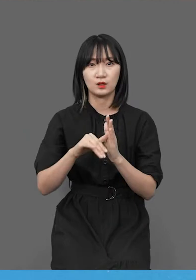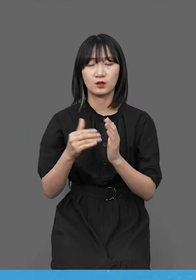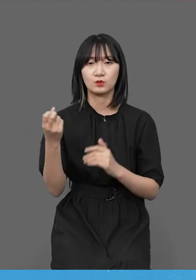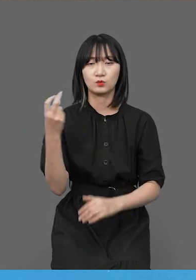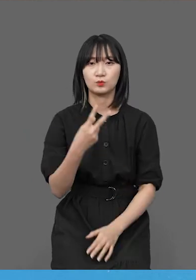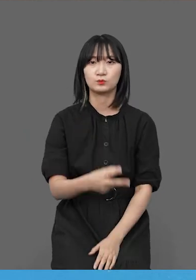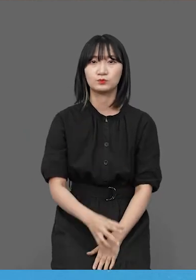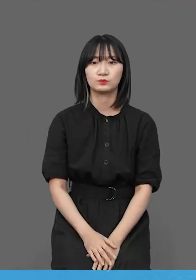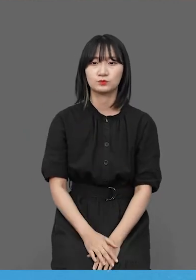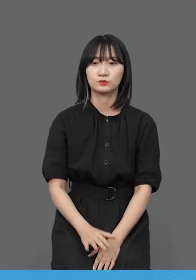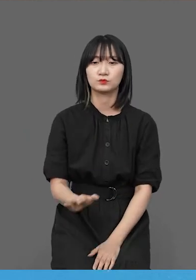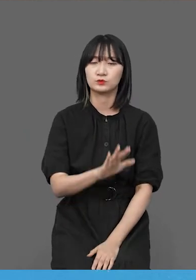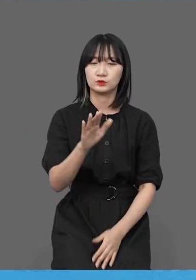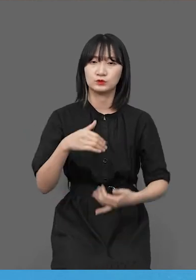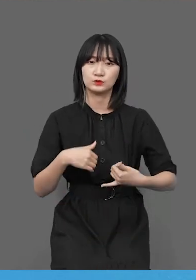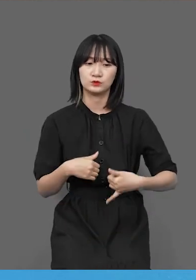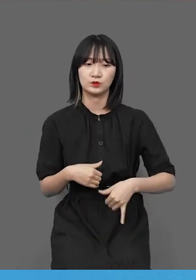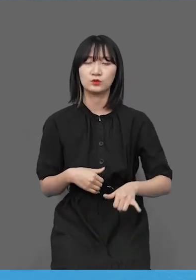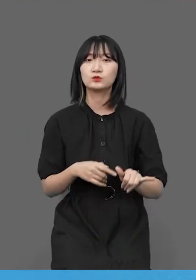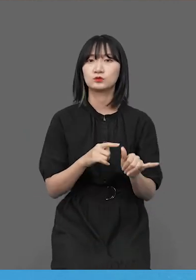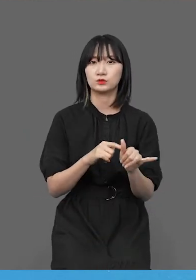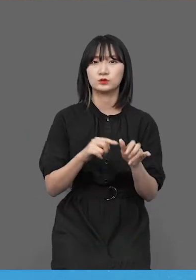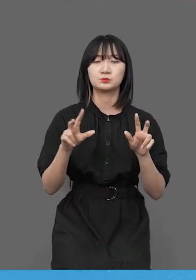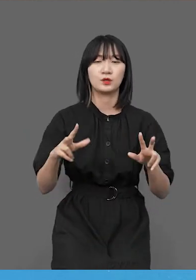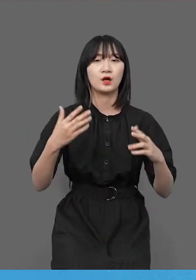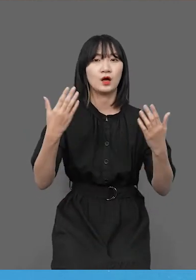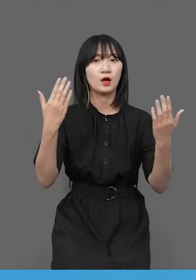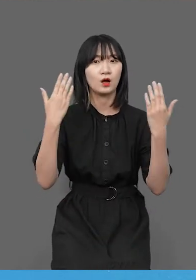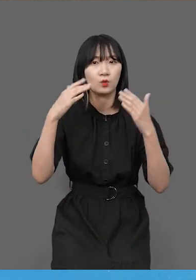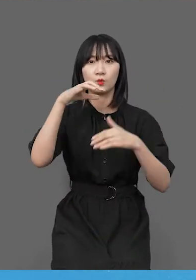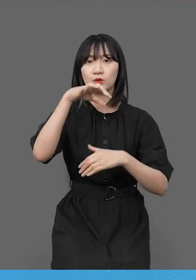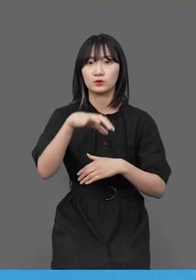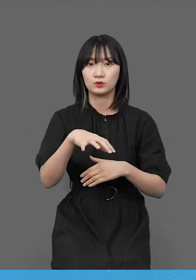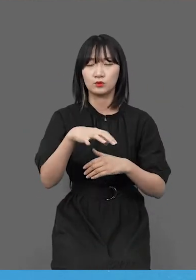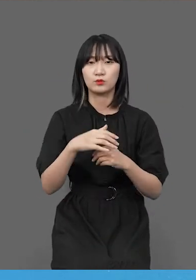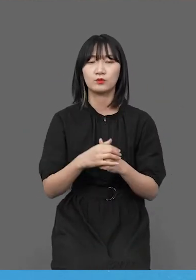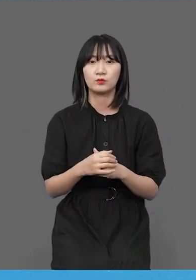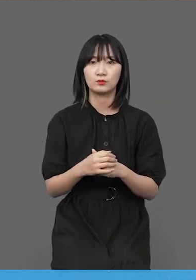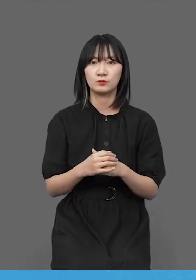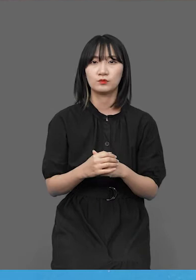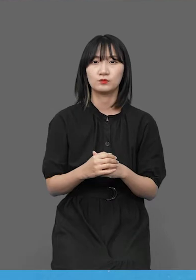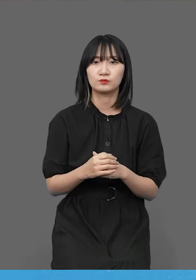또 우리 자녀들이 지금 학교에서 강력한